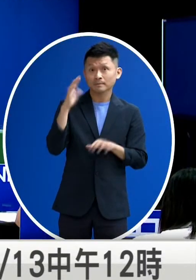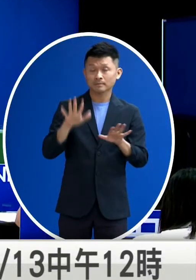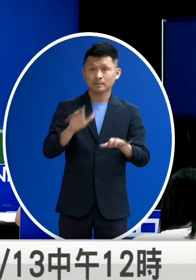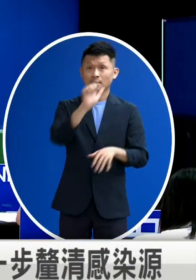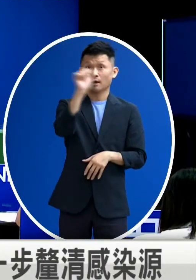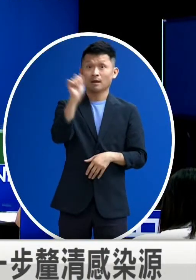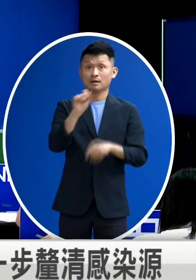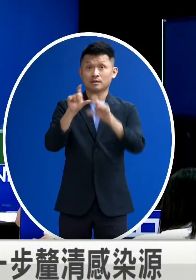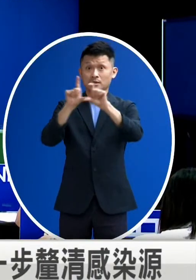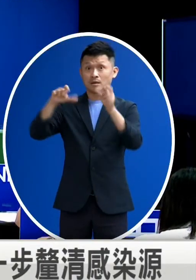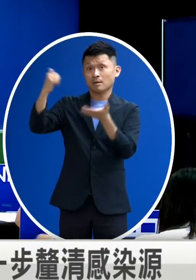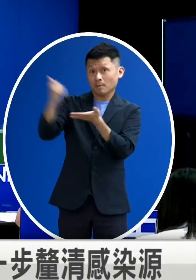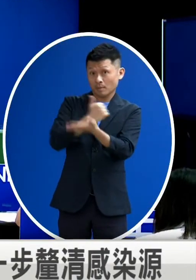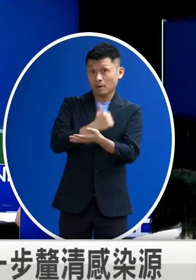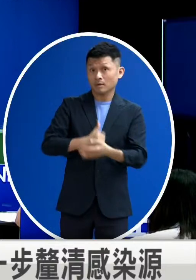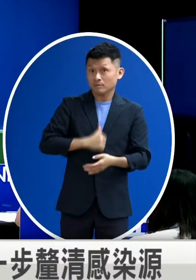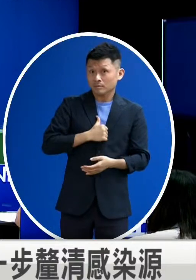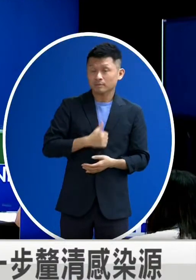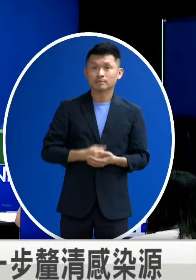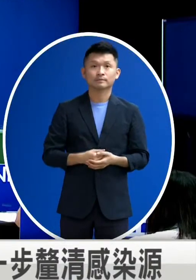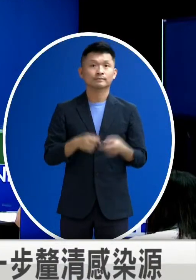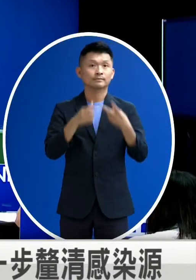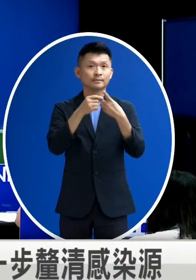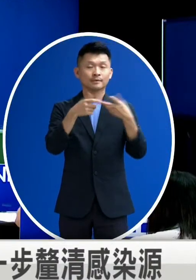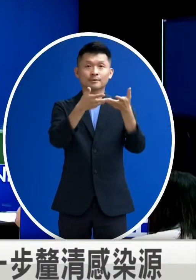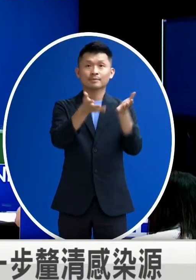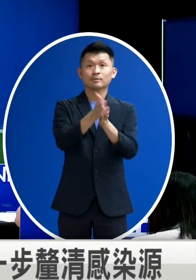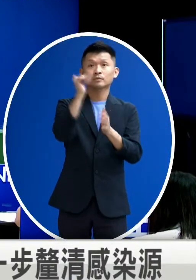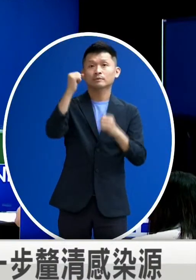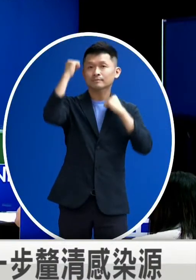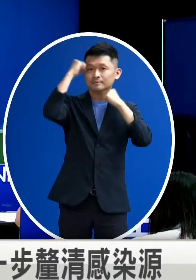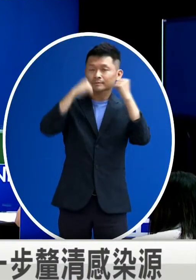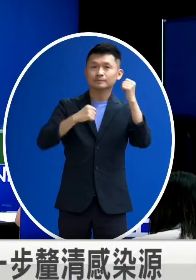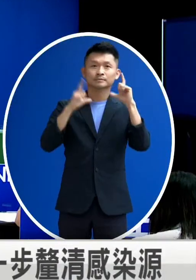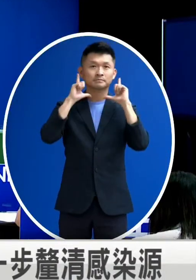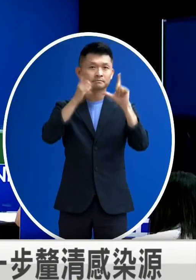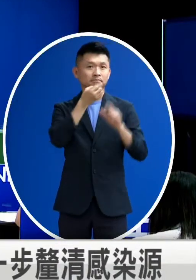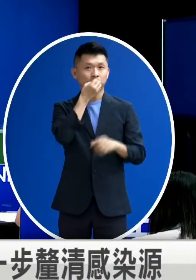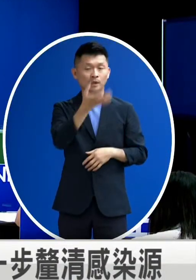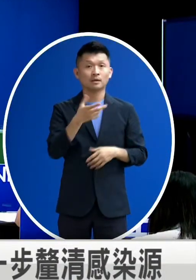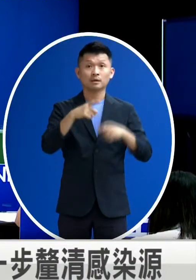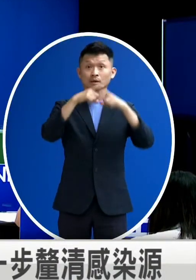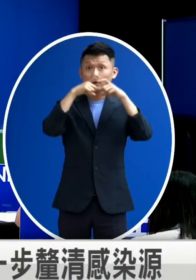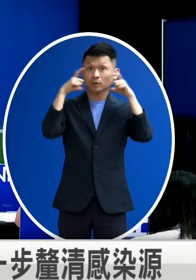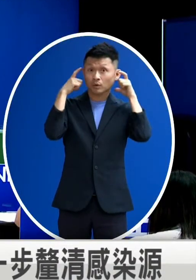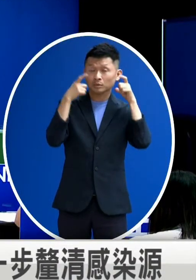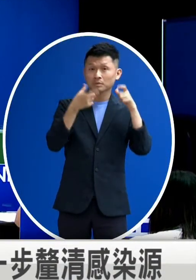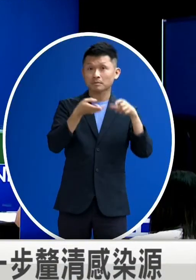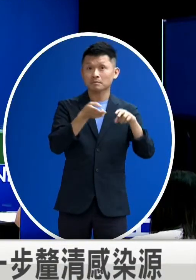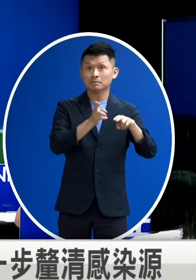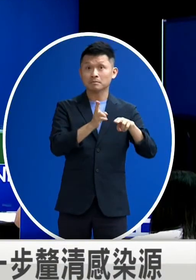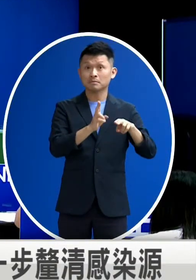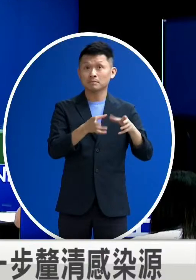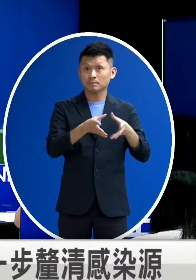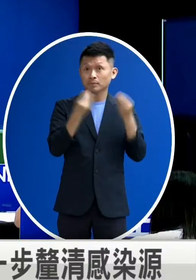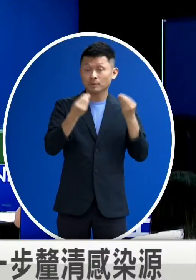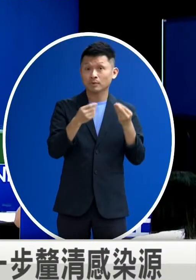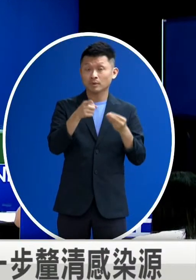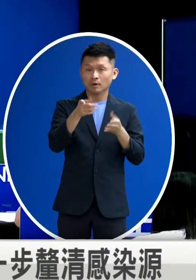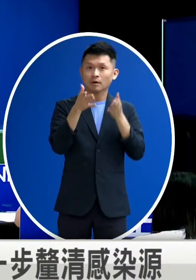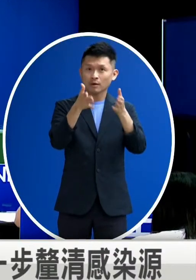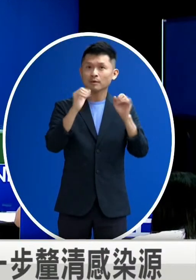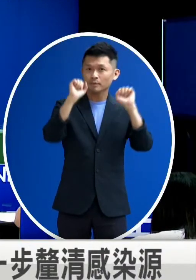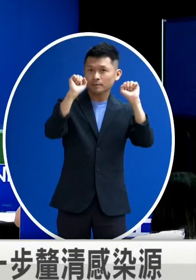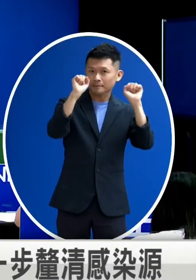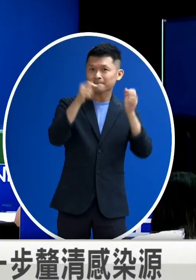有 A Z 疫苗到货，请问消息是否属实？另外是部长上午有提到口罩解封部分有朝运动方向来思考，想请